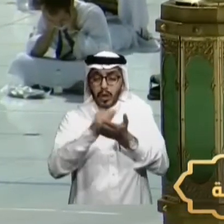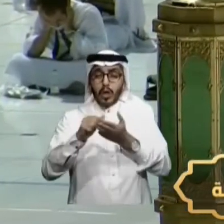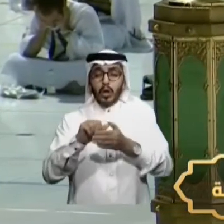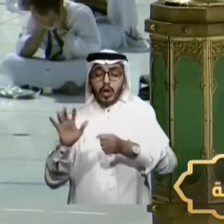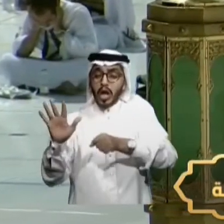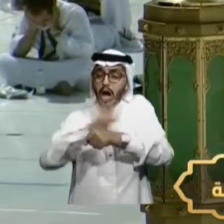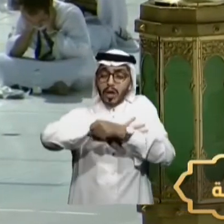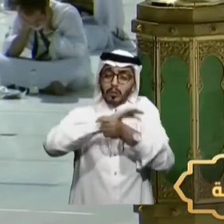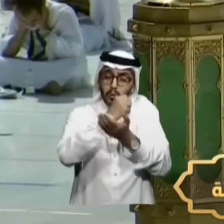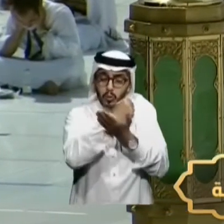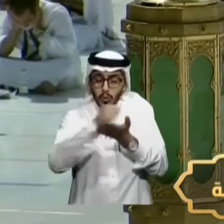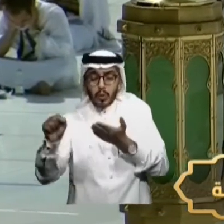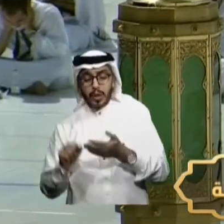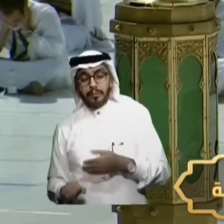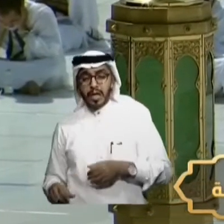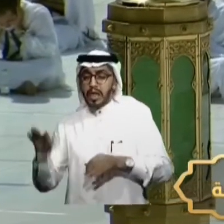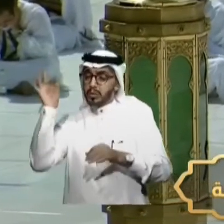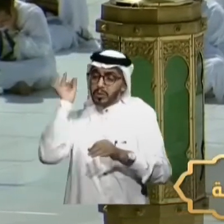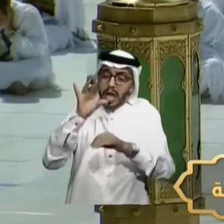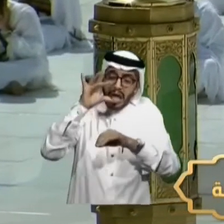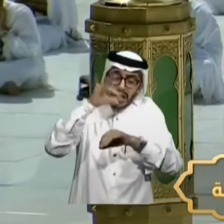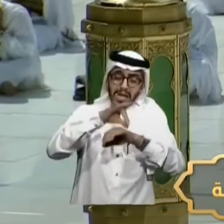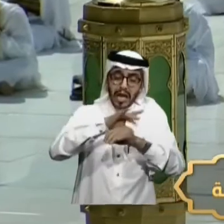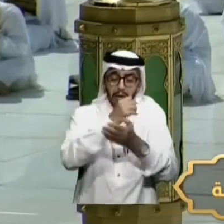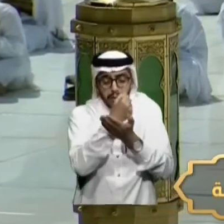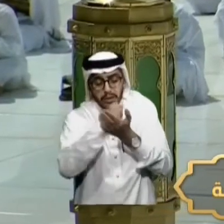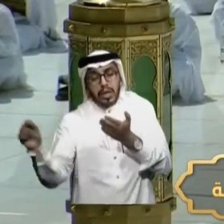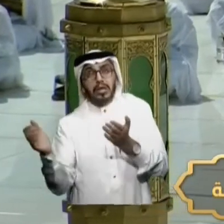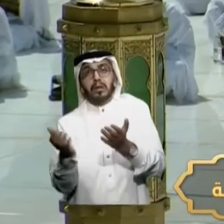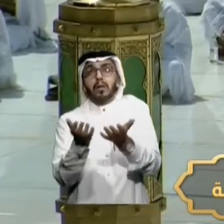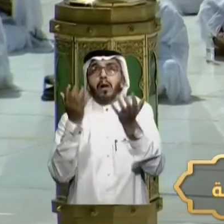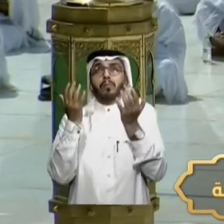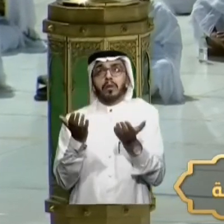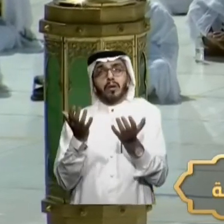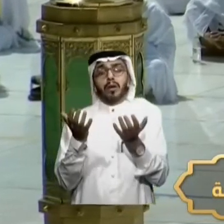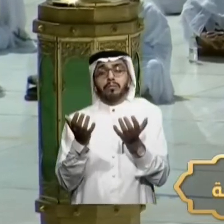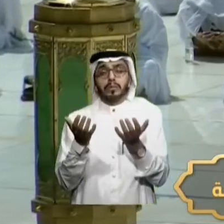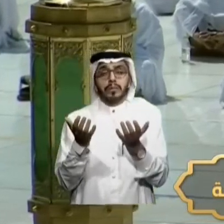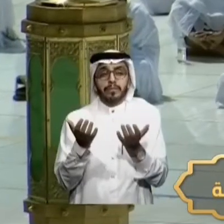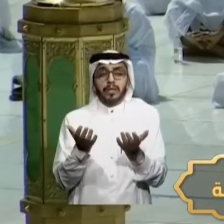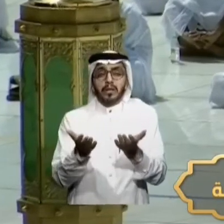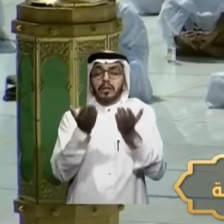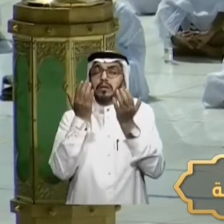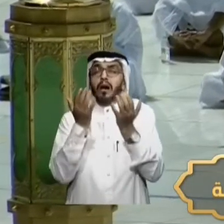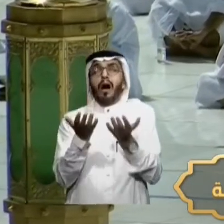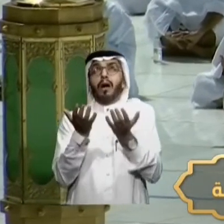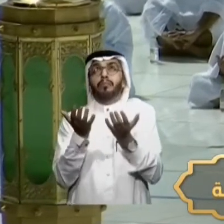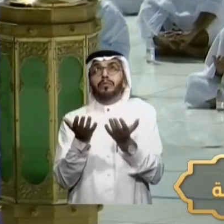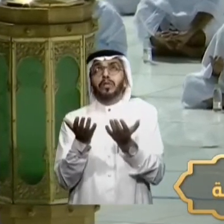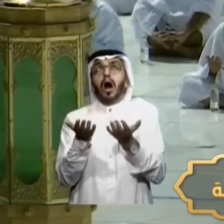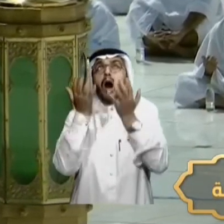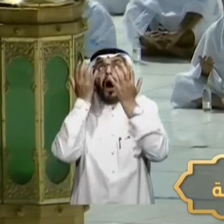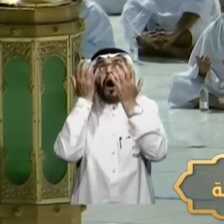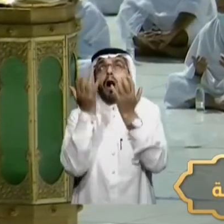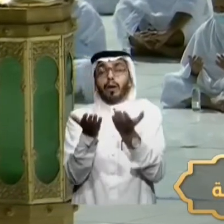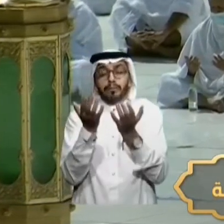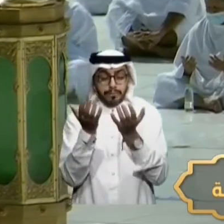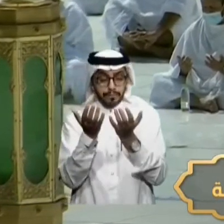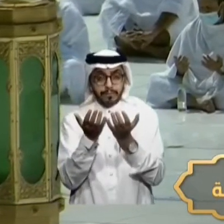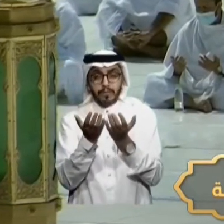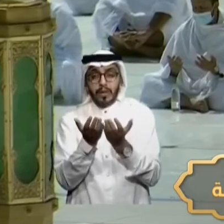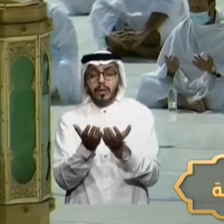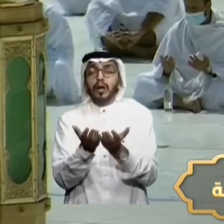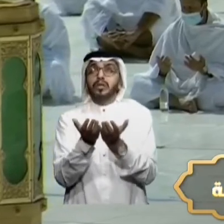وكورونا وسيئ الأسقام يا ذا الجلال والإكرام يا ذا الطول